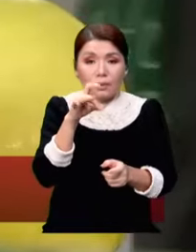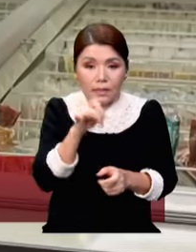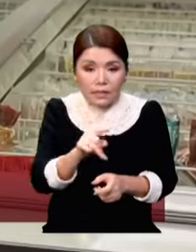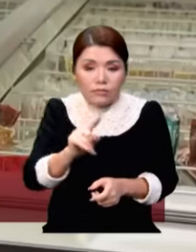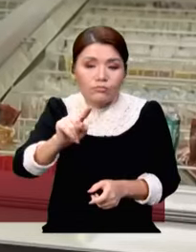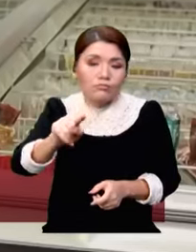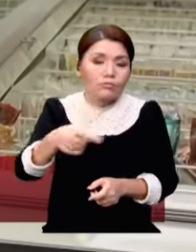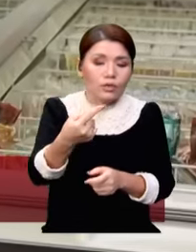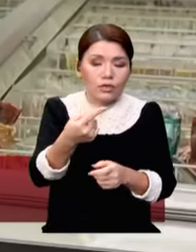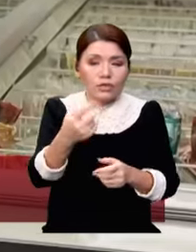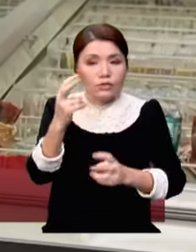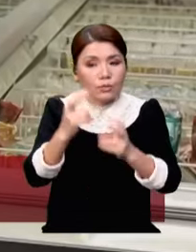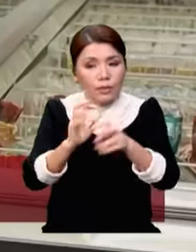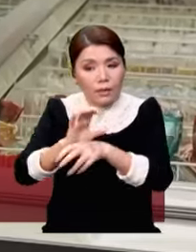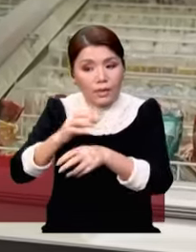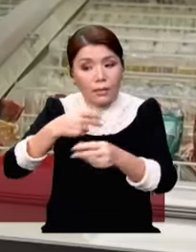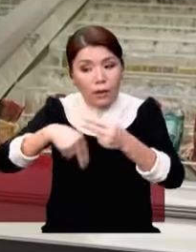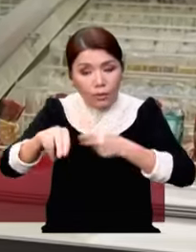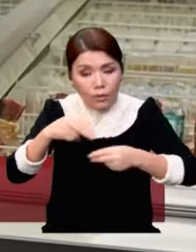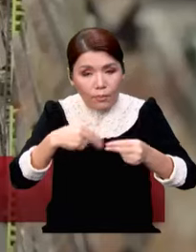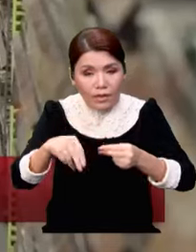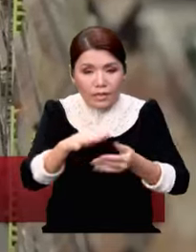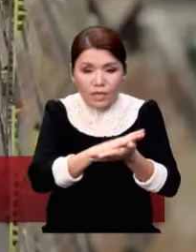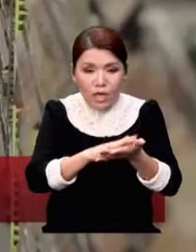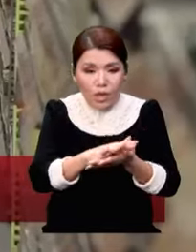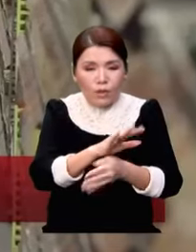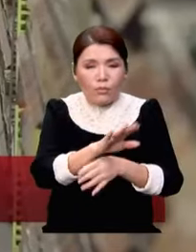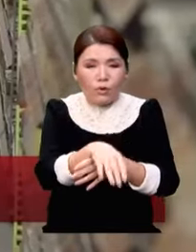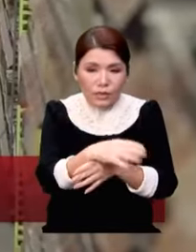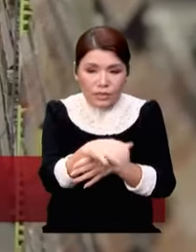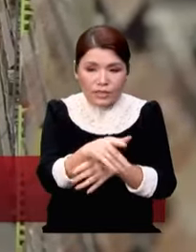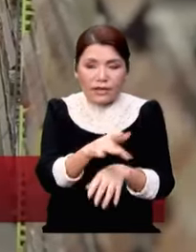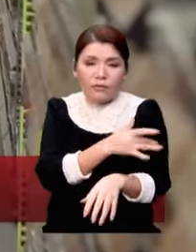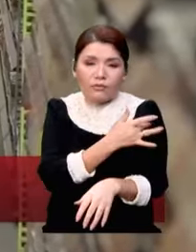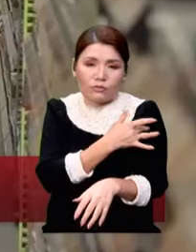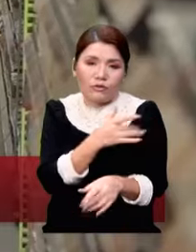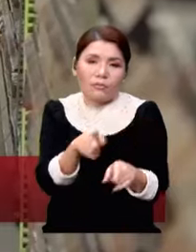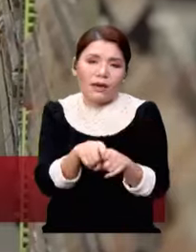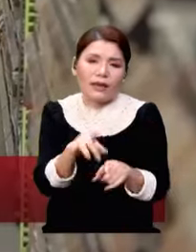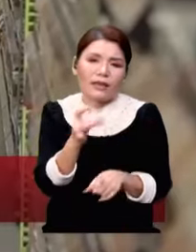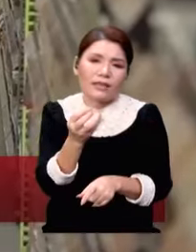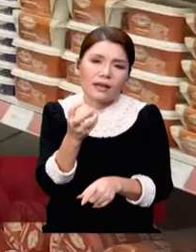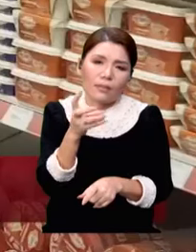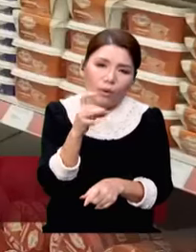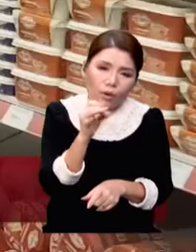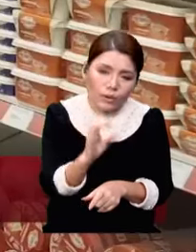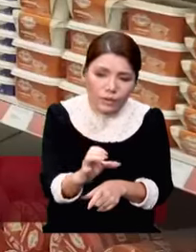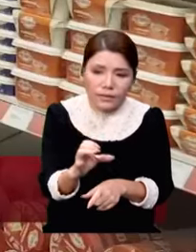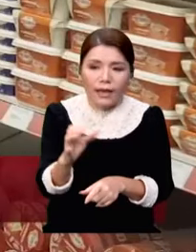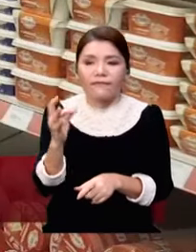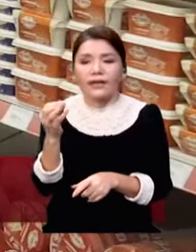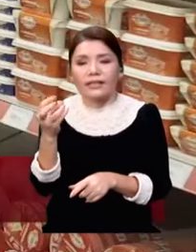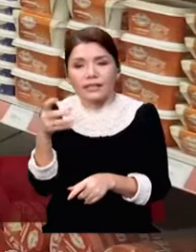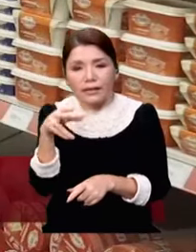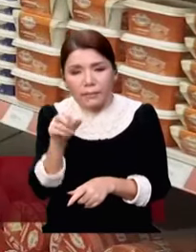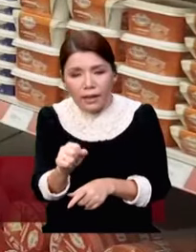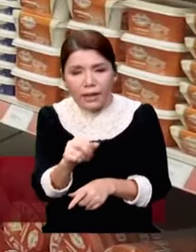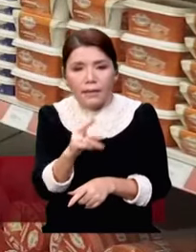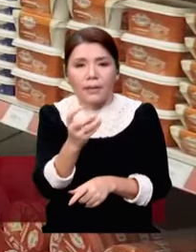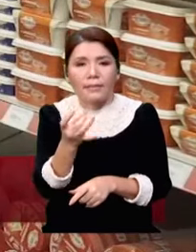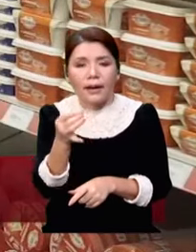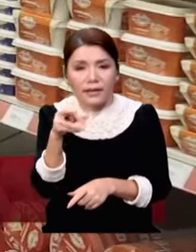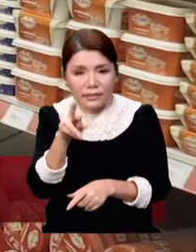вынуждают производителей покупать у них несуществующие услуги, такие как ретро-бонусы, выкладка товаров и